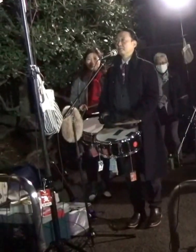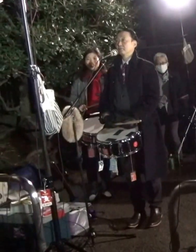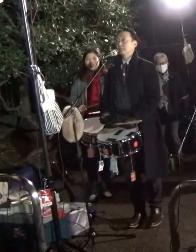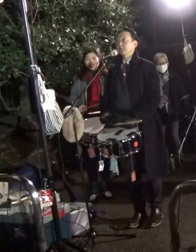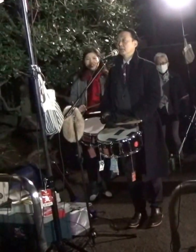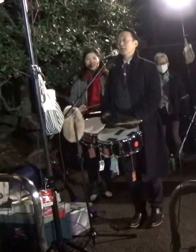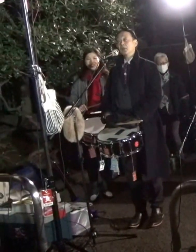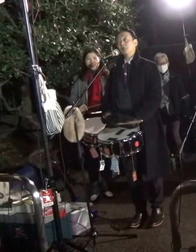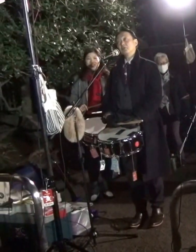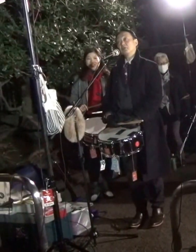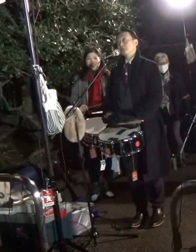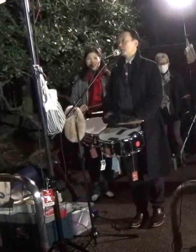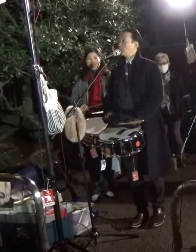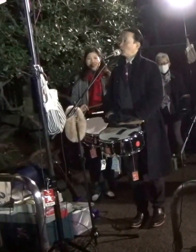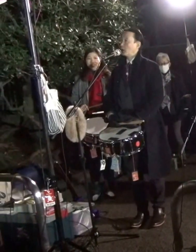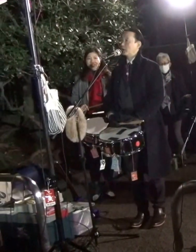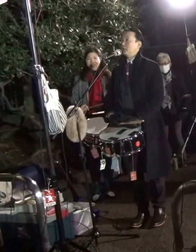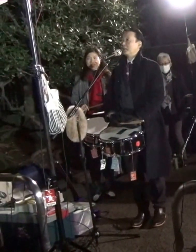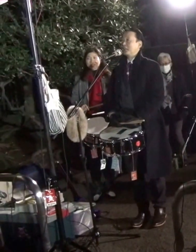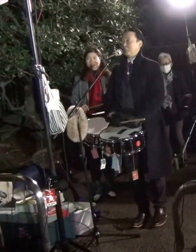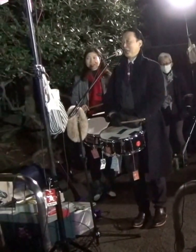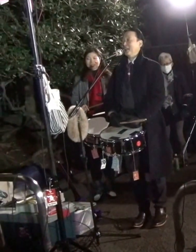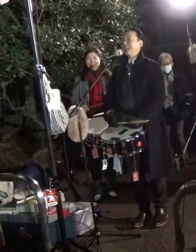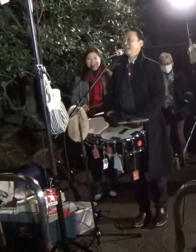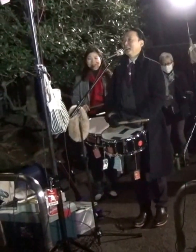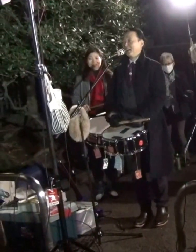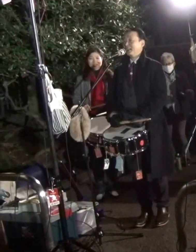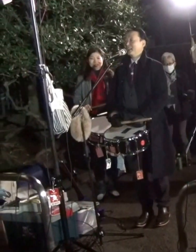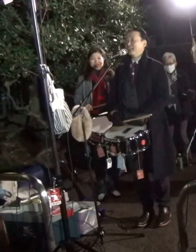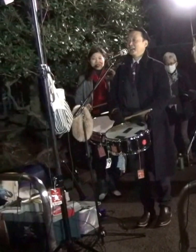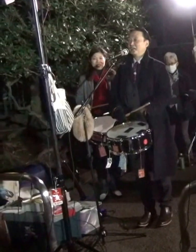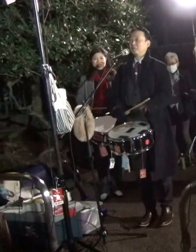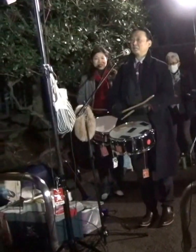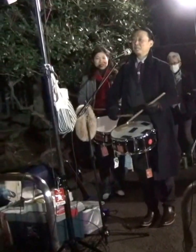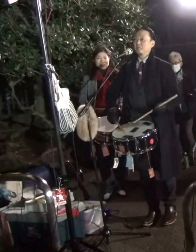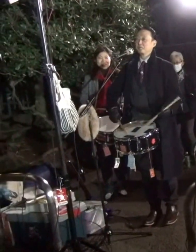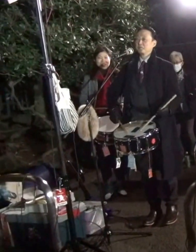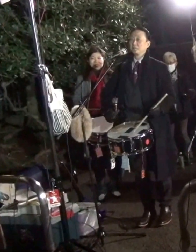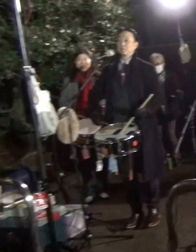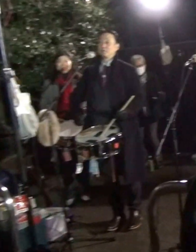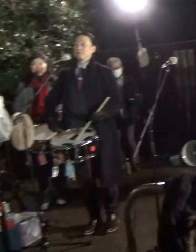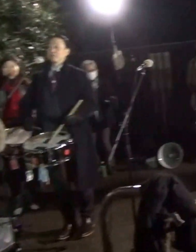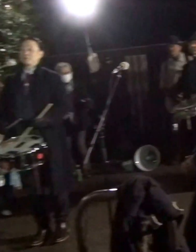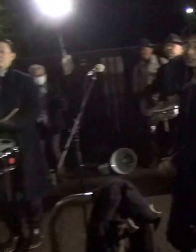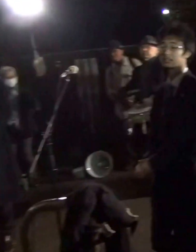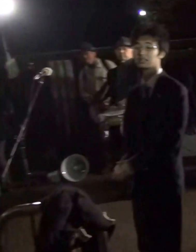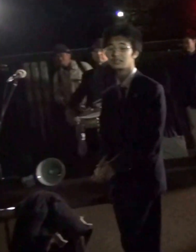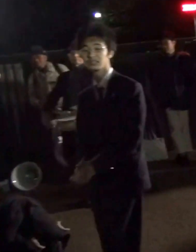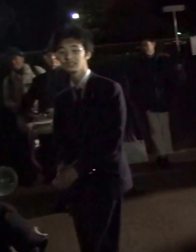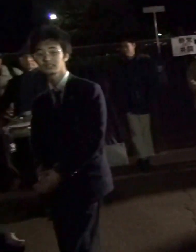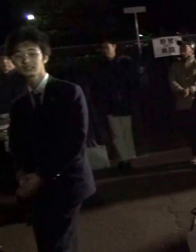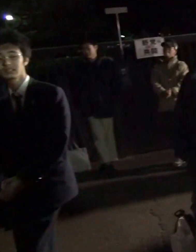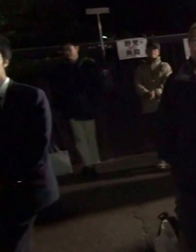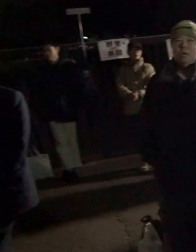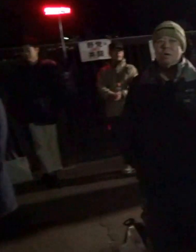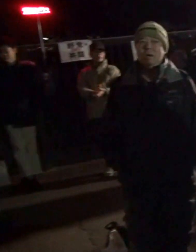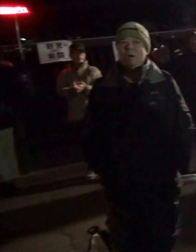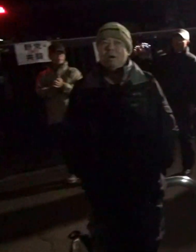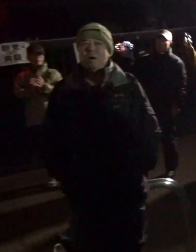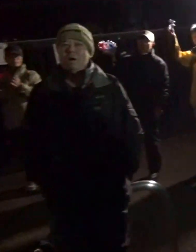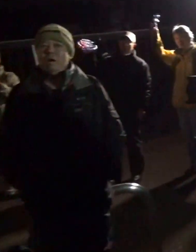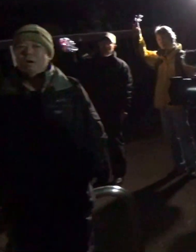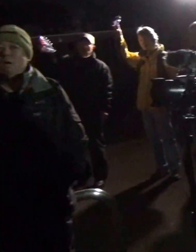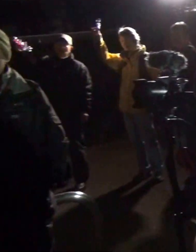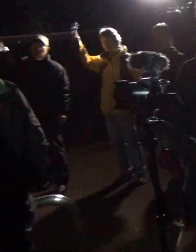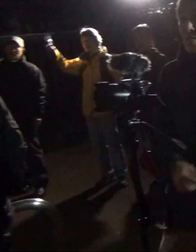に。 痛いかどうかは、 はい、ね、よろしくお願いします、はい、ツイキャス中継、動画をご覧の皆さんも8時までよろしくお願いします